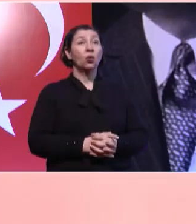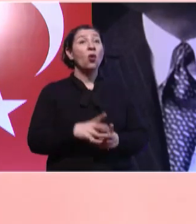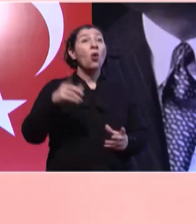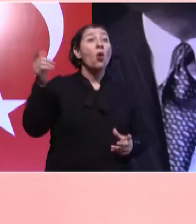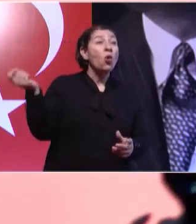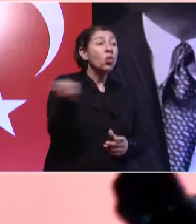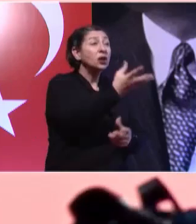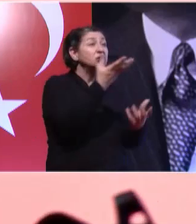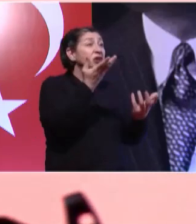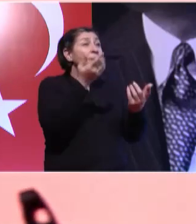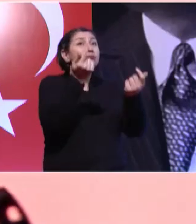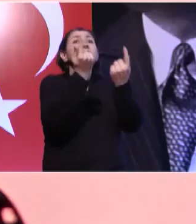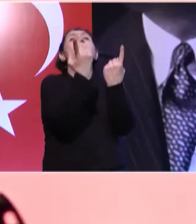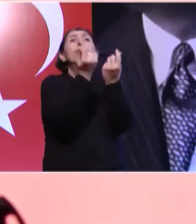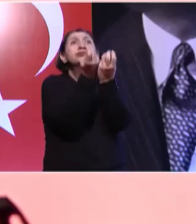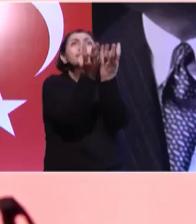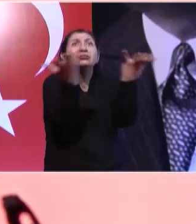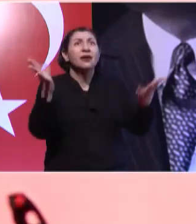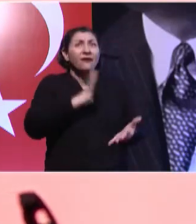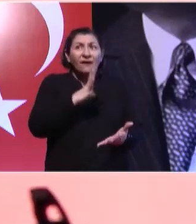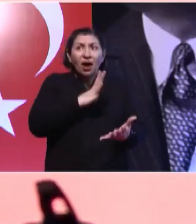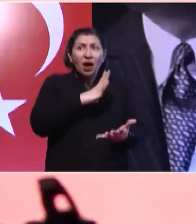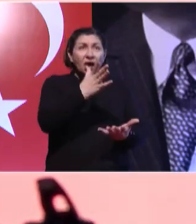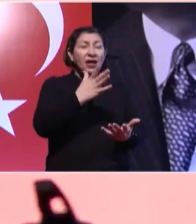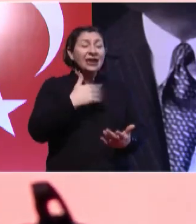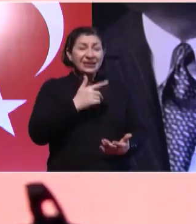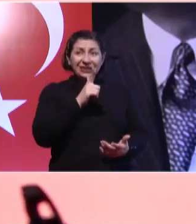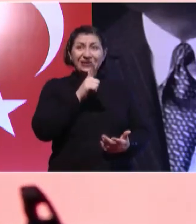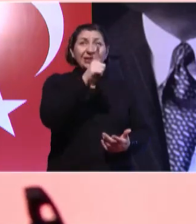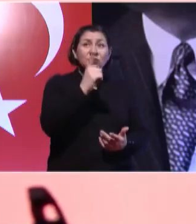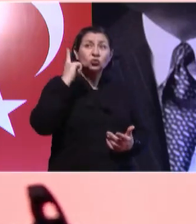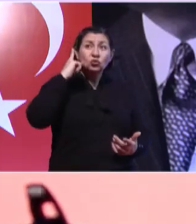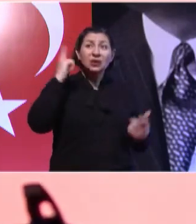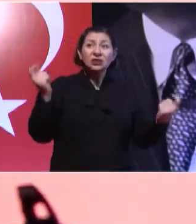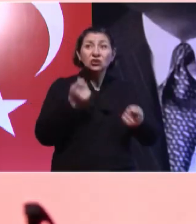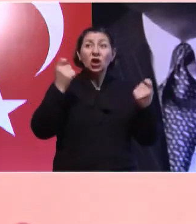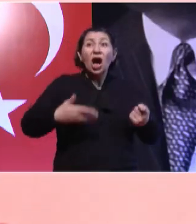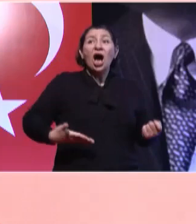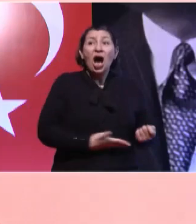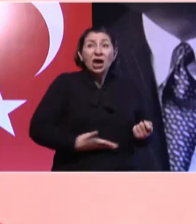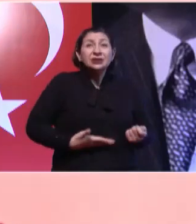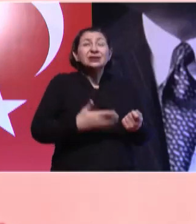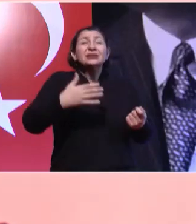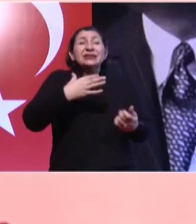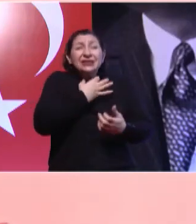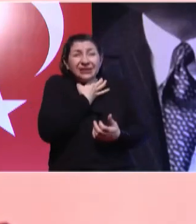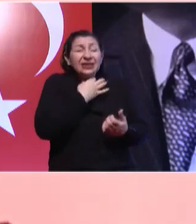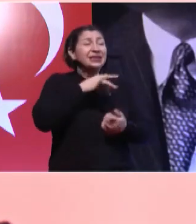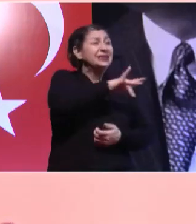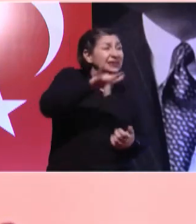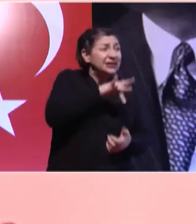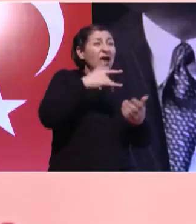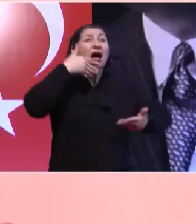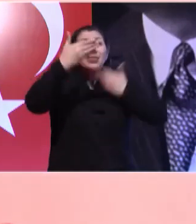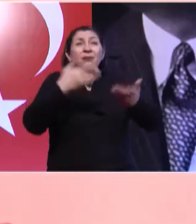Onlarca kişi var bu şekliyle davranan. Sesini duyurmaya çalışan. Açlığını, yoksulluğunu, işsizliğini